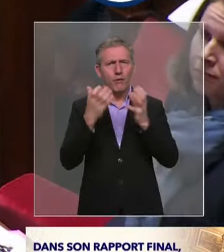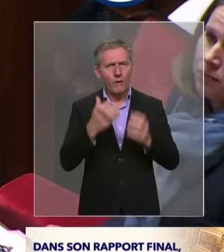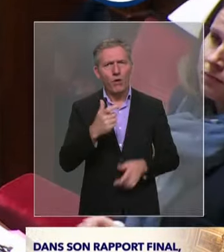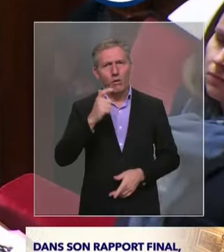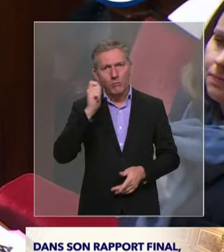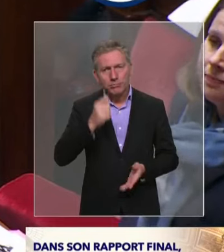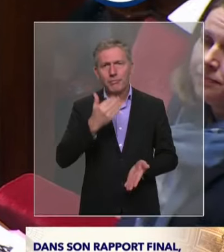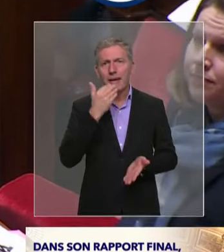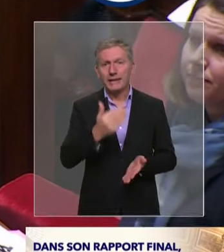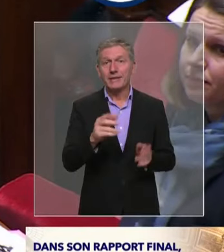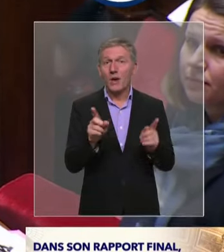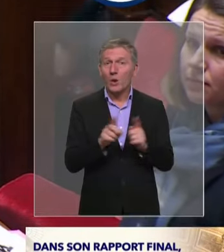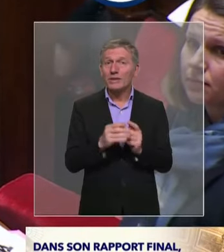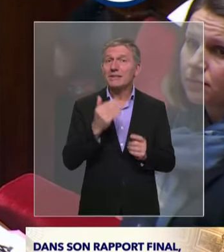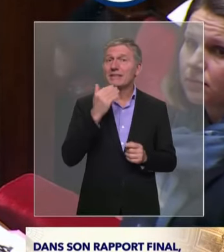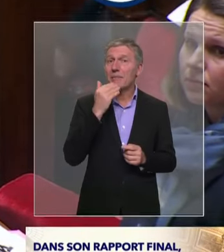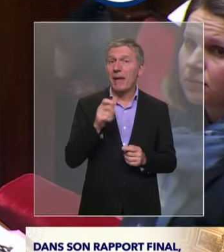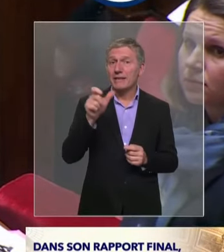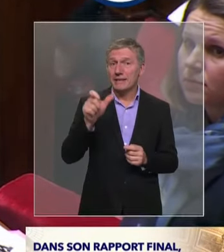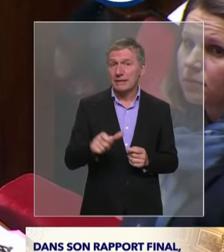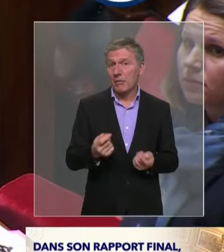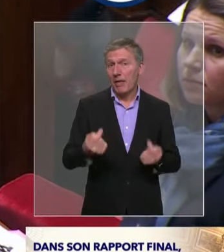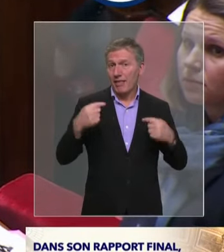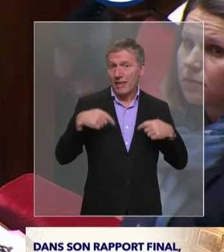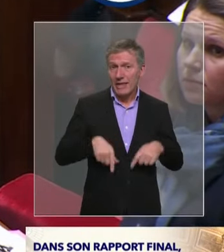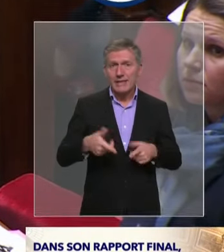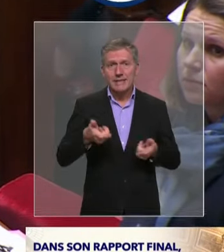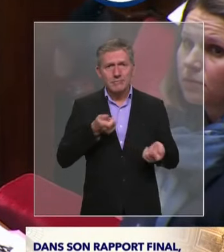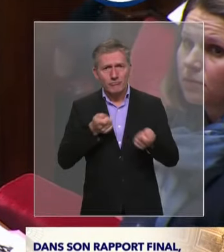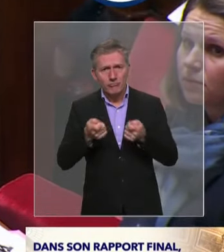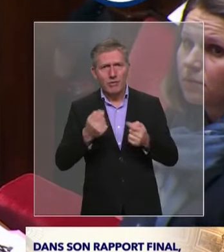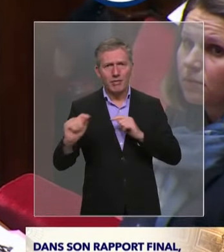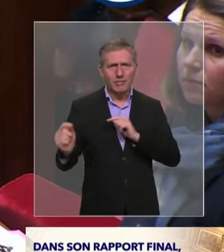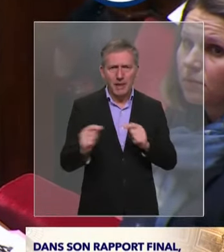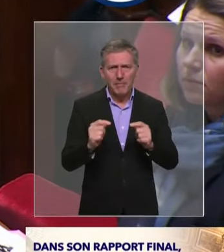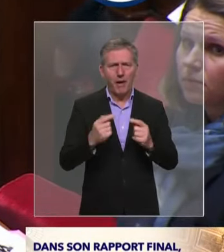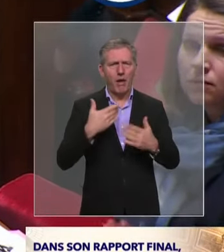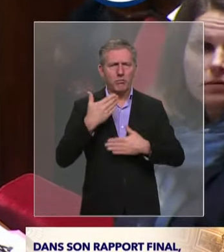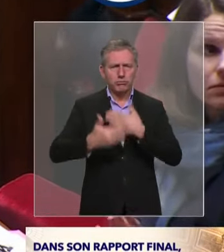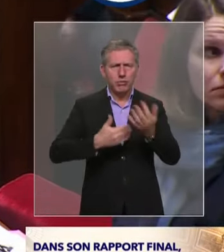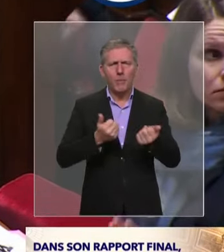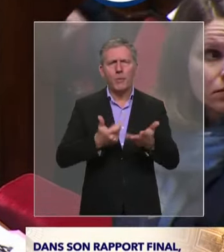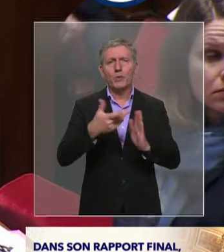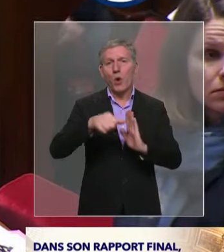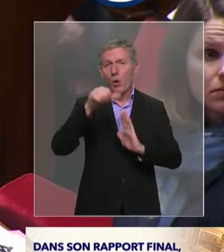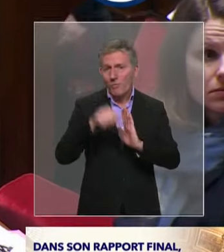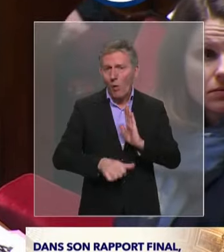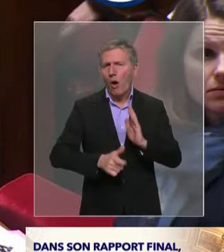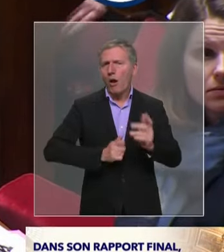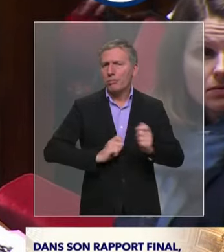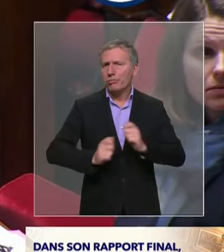remercier très sincèrement Agnès Firmin-Lebaudeau qui a animé ces débats, ces réflexions des mois durant.